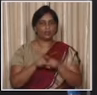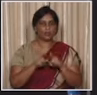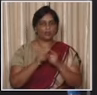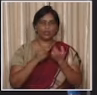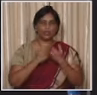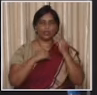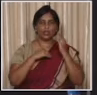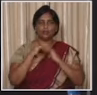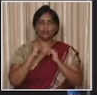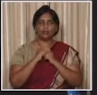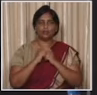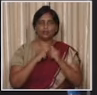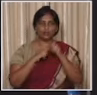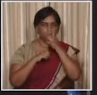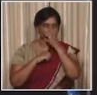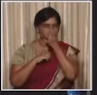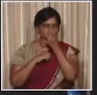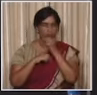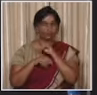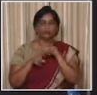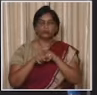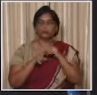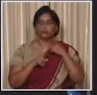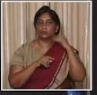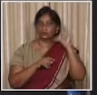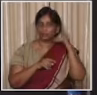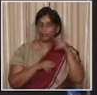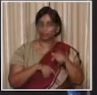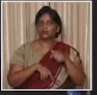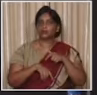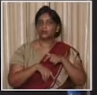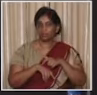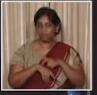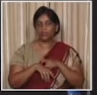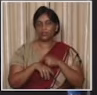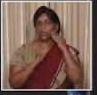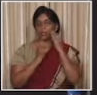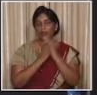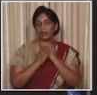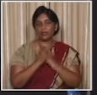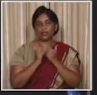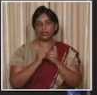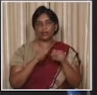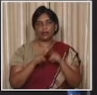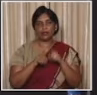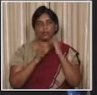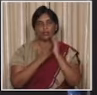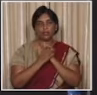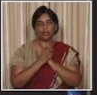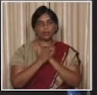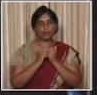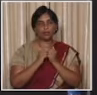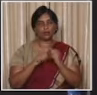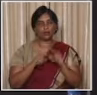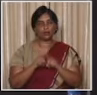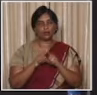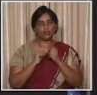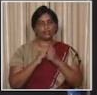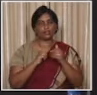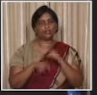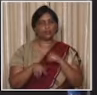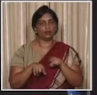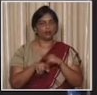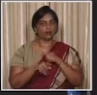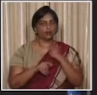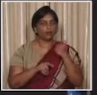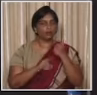අපි සාකච්ඡා කරා. විශේෂයෙන්ම මේ අවස්ථාවේදී මුලින්ම මම කැමති ගරු රමේෂ් පතිරණ නව